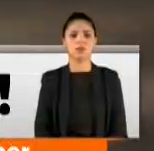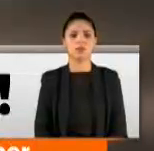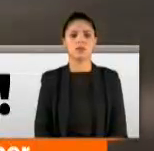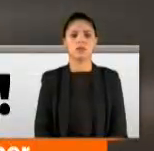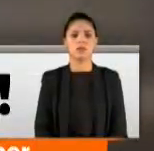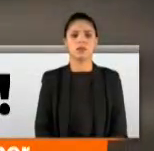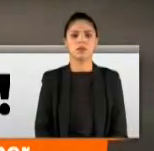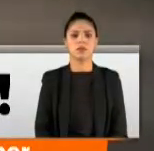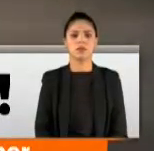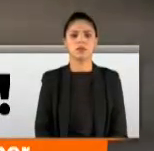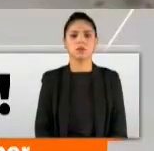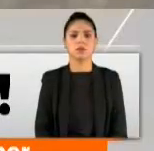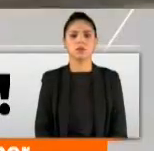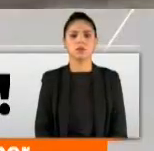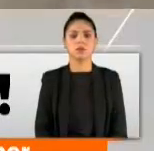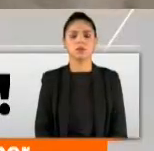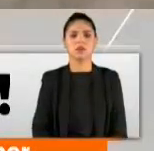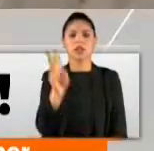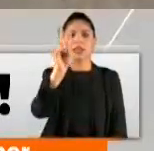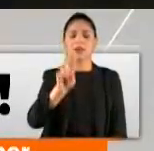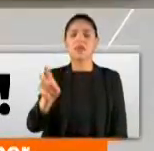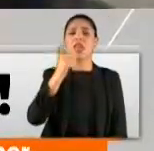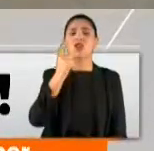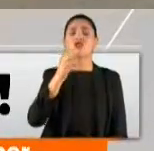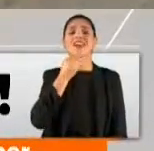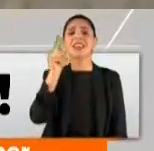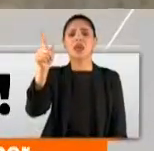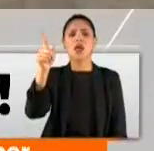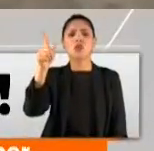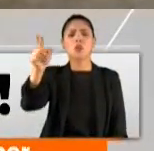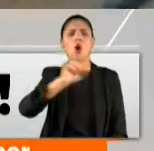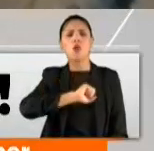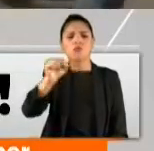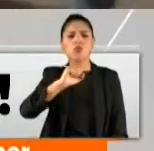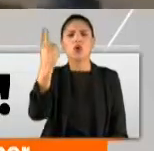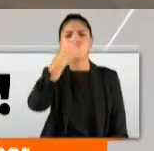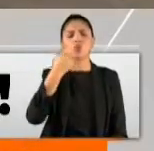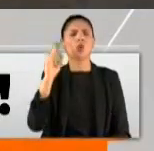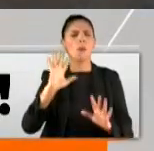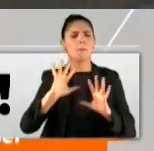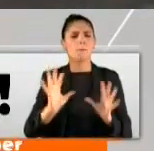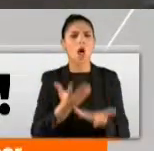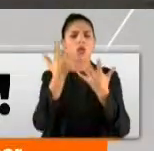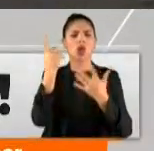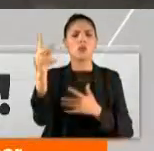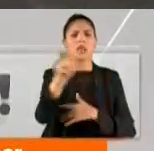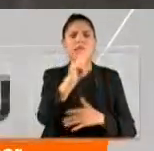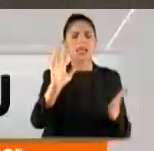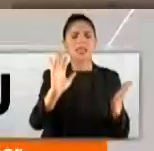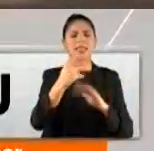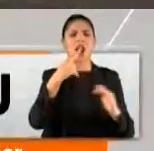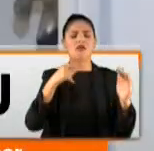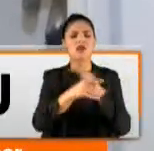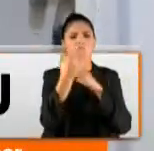şunu! Tamam lan! 27 yaşındaki genç aldığı darbelerle tanınmaz hale geldi. Her iki tarafta birbirinden